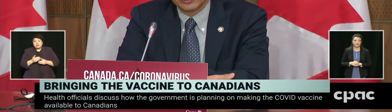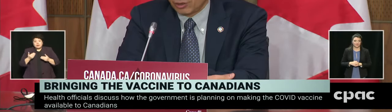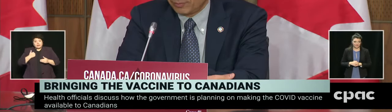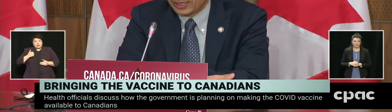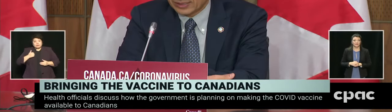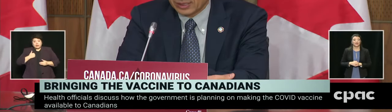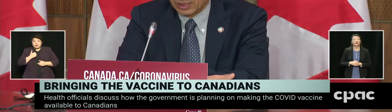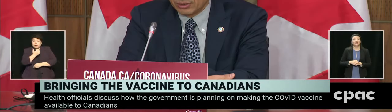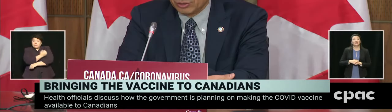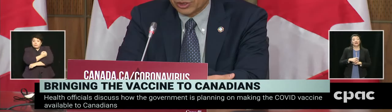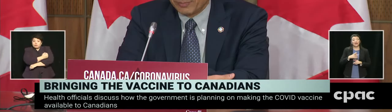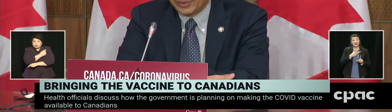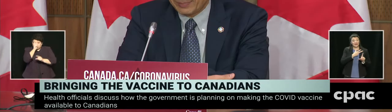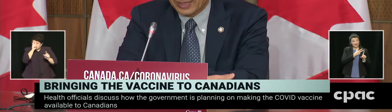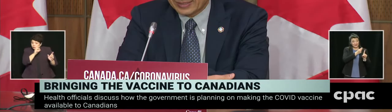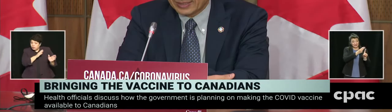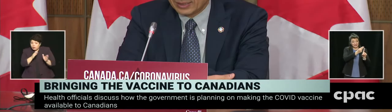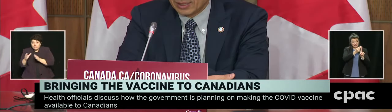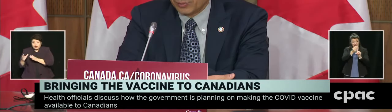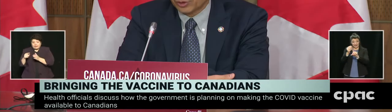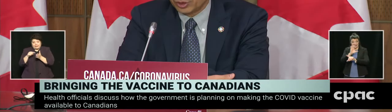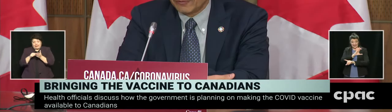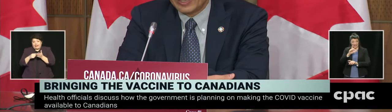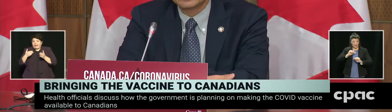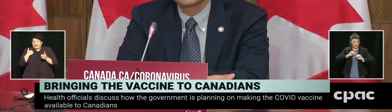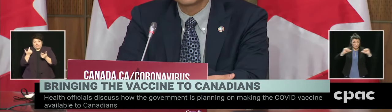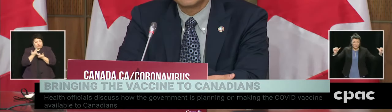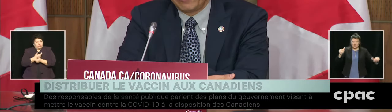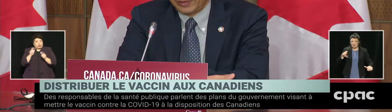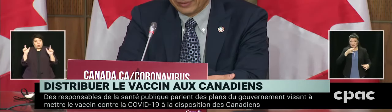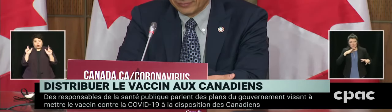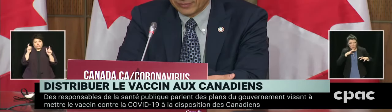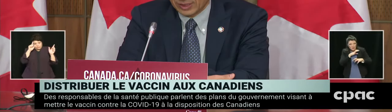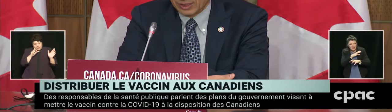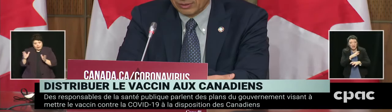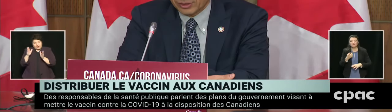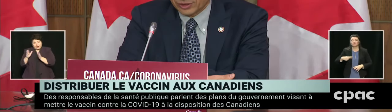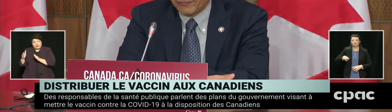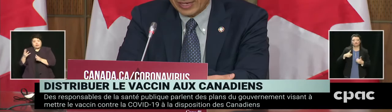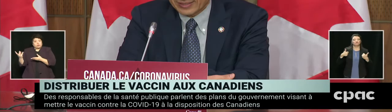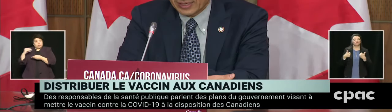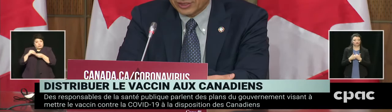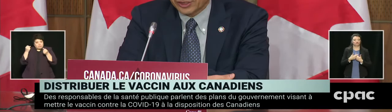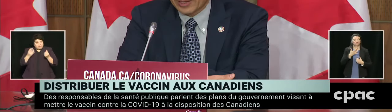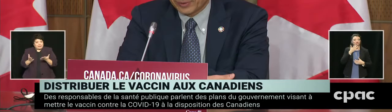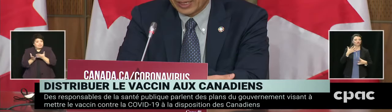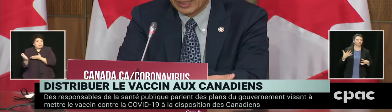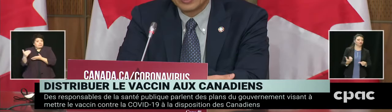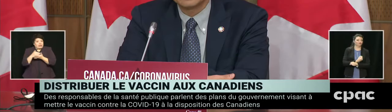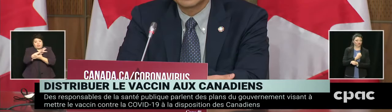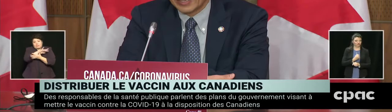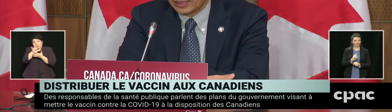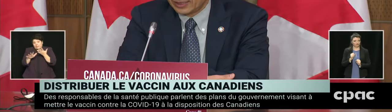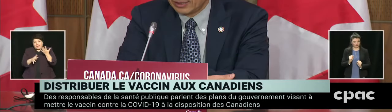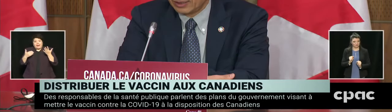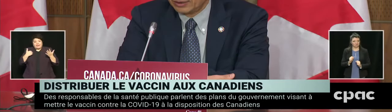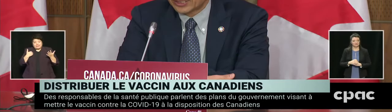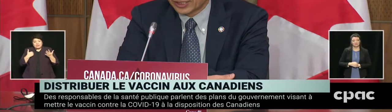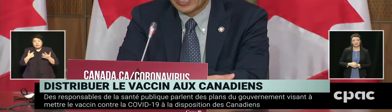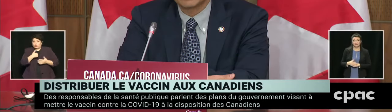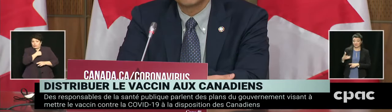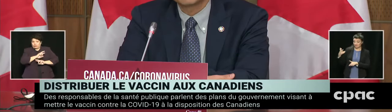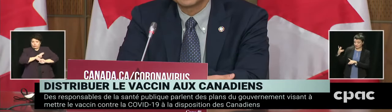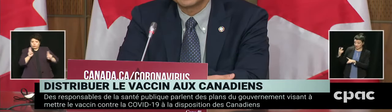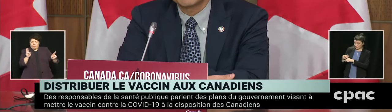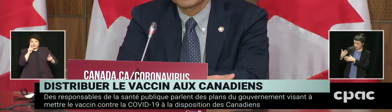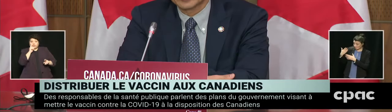vaste et complexe, nous sommes bien placés pour relever ce défi. Lorsqu'un vaccin sera prêt, le Canada le